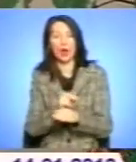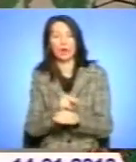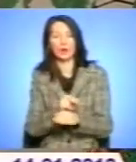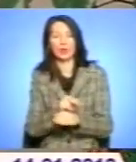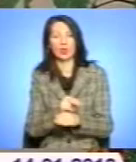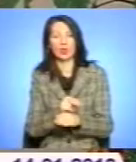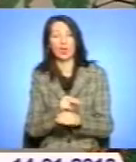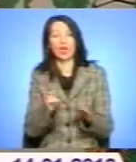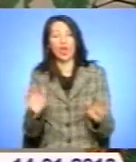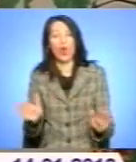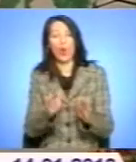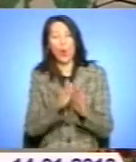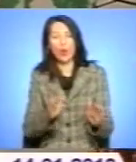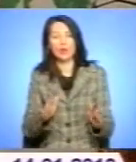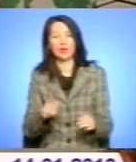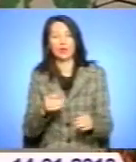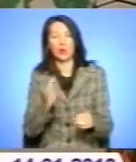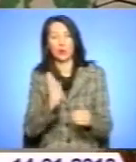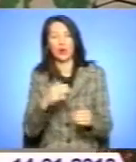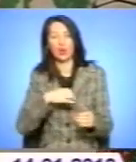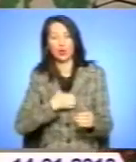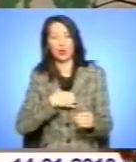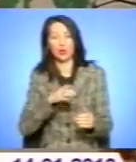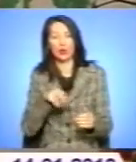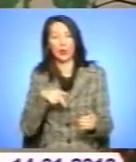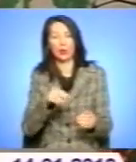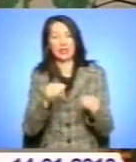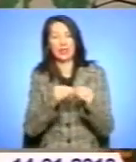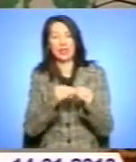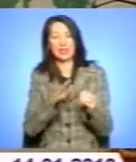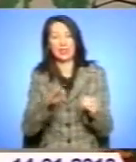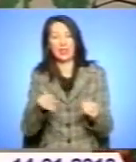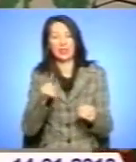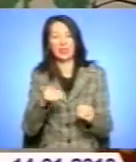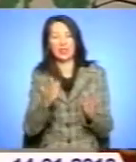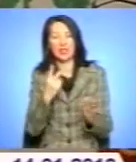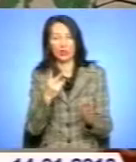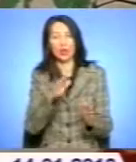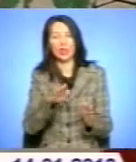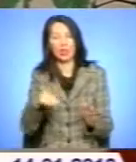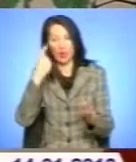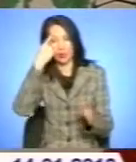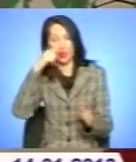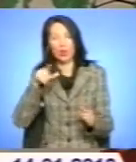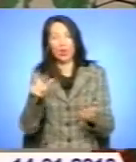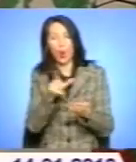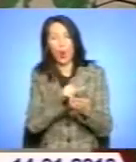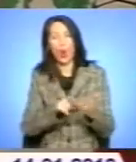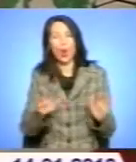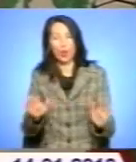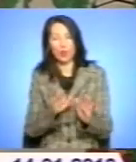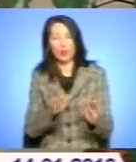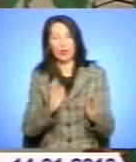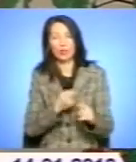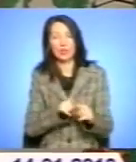коляди, і все. Вмійте, часом сумно стає, що приходить 10 дітей з 10, але двоє дітей вміють колядувати. І хоч це рахується мікрорайон,